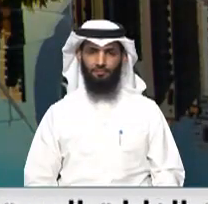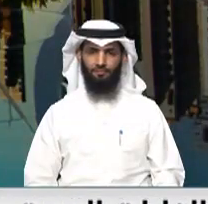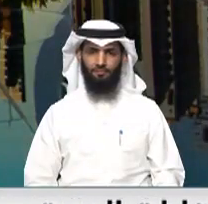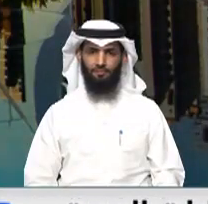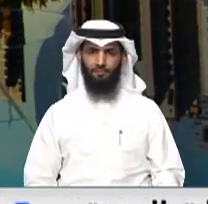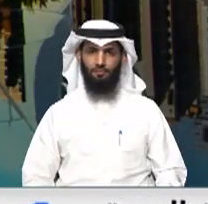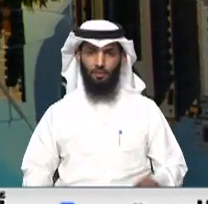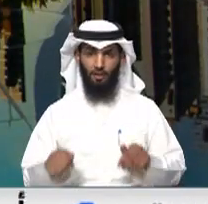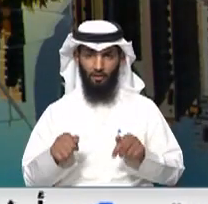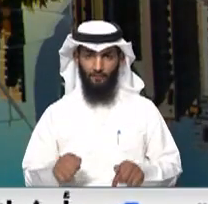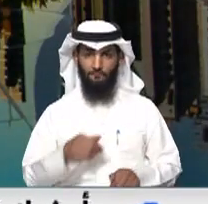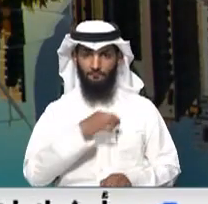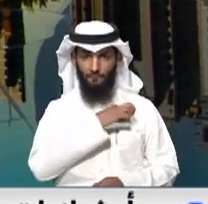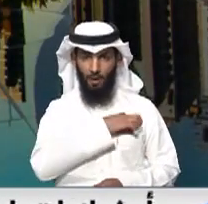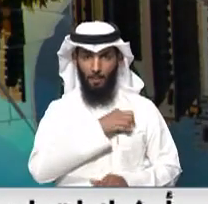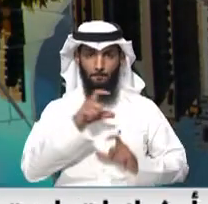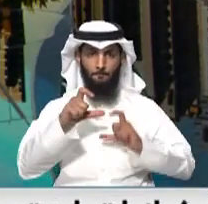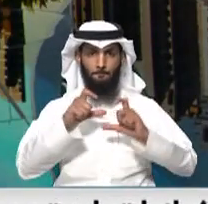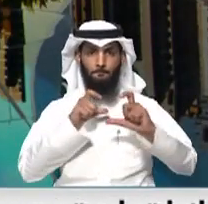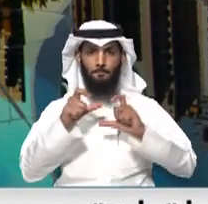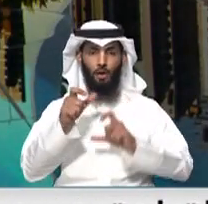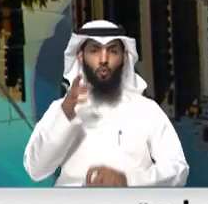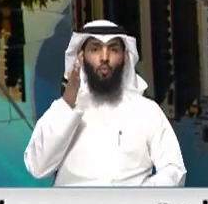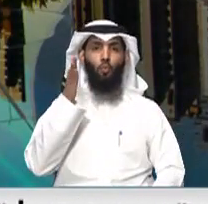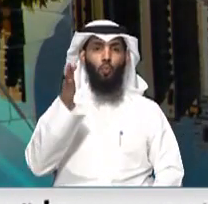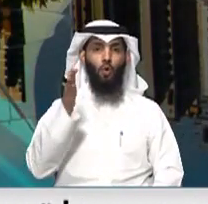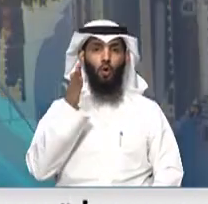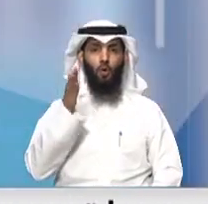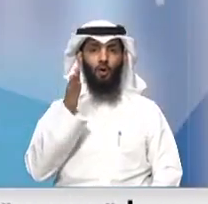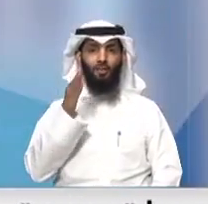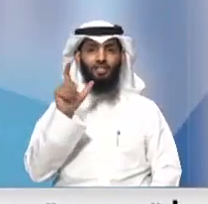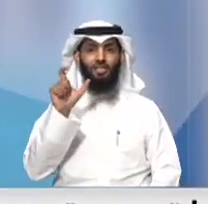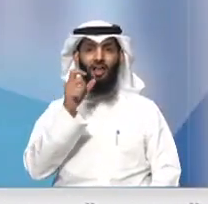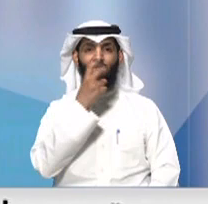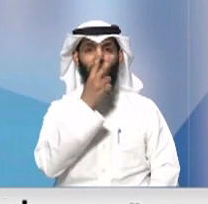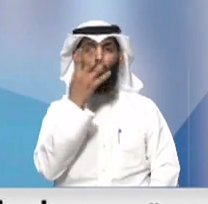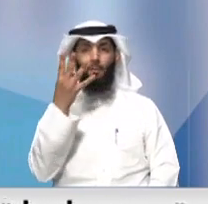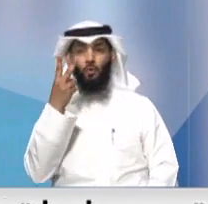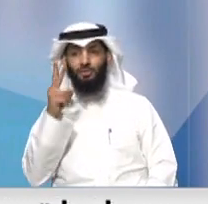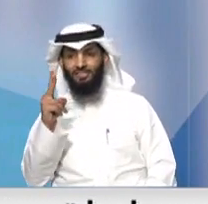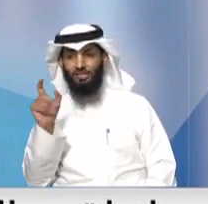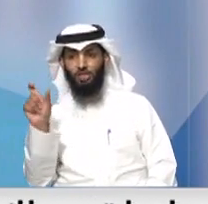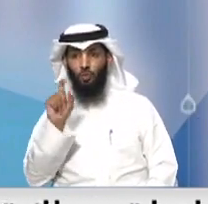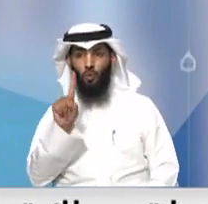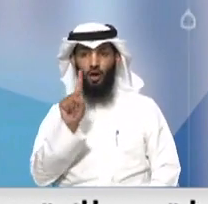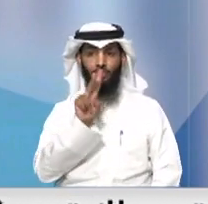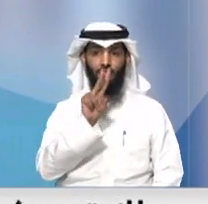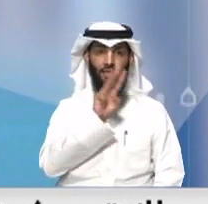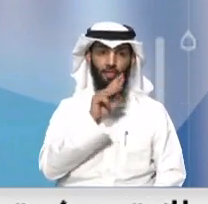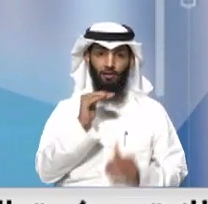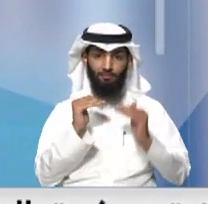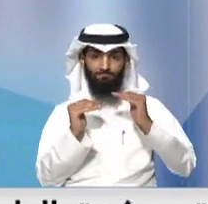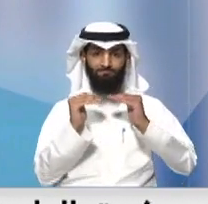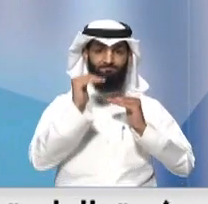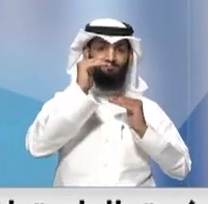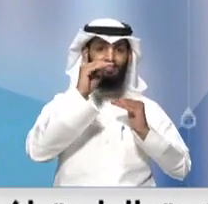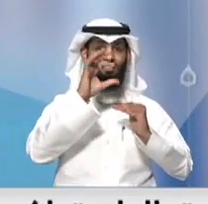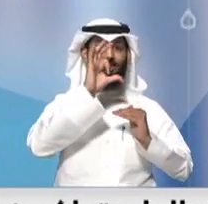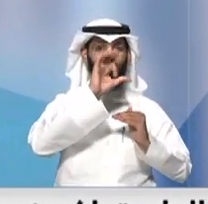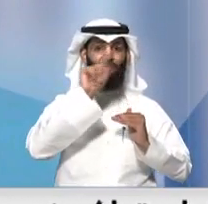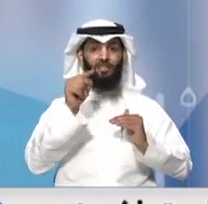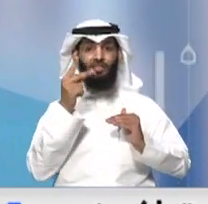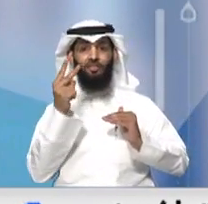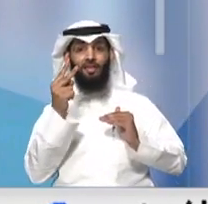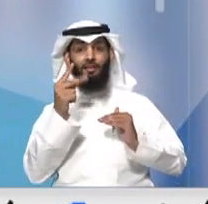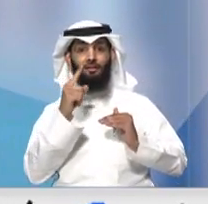ارتفعت ارباح بنك الكويت الوطني في الربع الاول من العام الحالي في 99.2% على